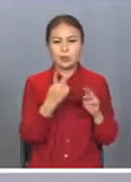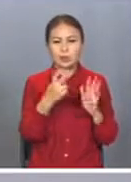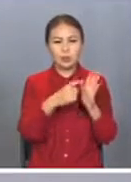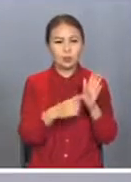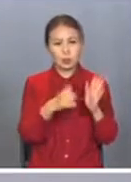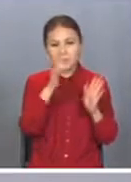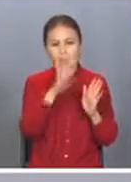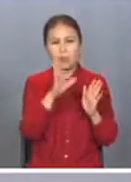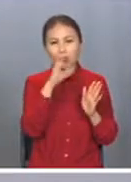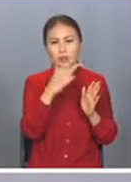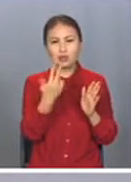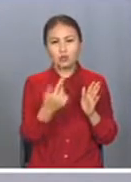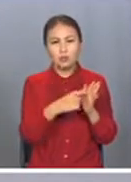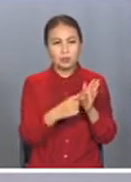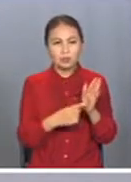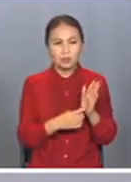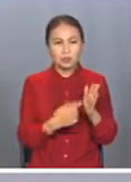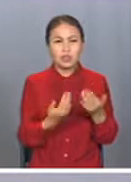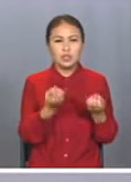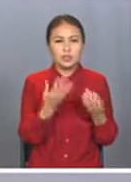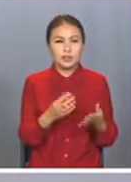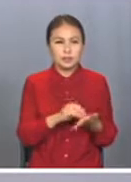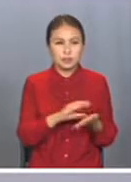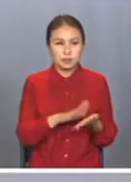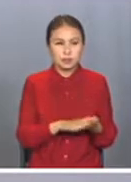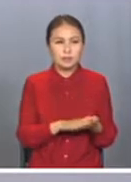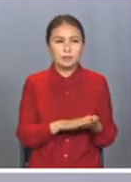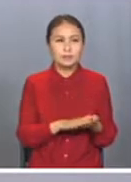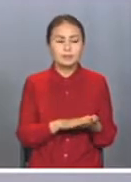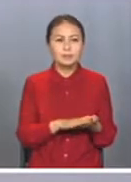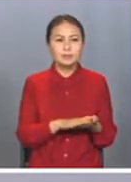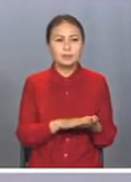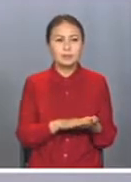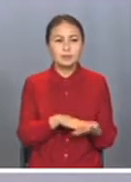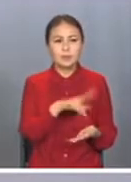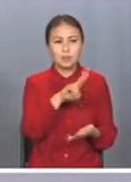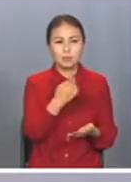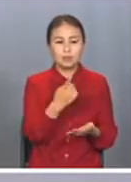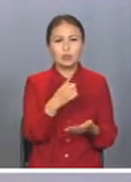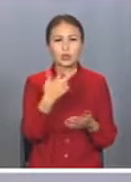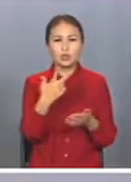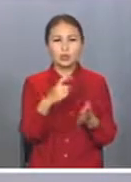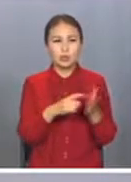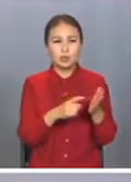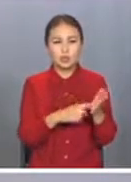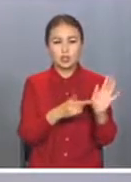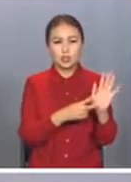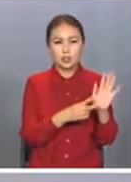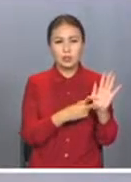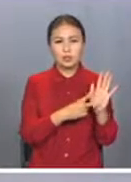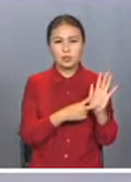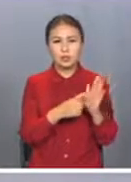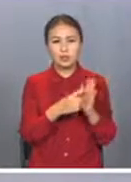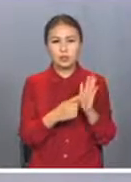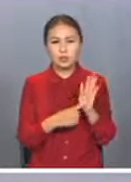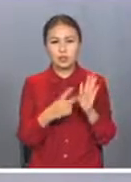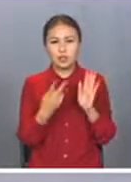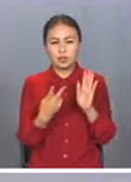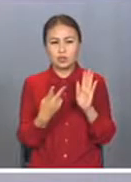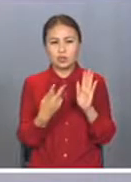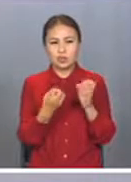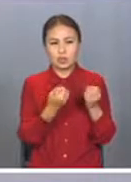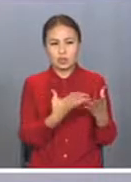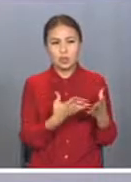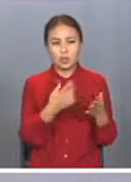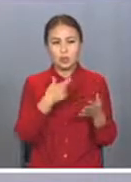бөлінеді. 3 дегенде ол жай сан. Жіктейік. 21-ді 3-ке бөлемін 7, ал 7 ол жай сан, өз-өзіне